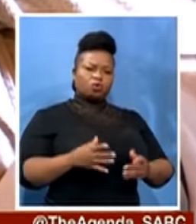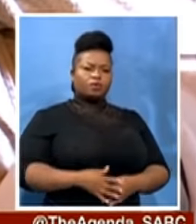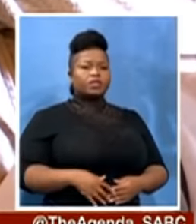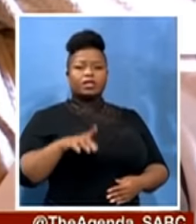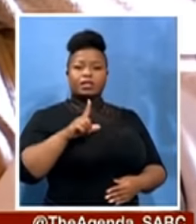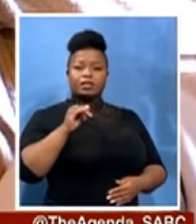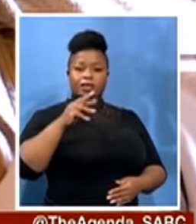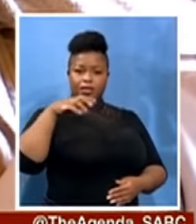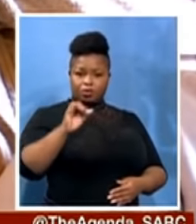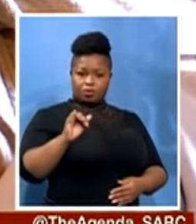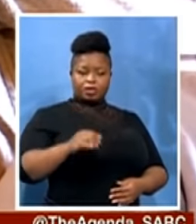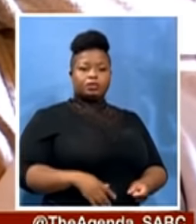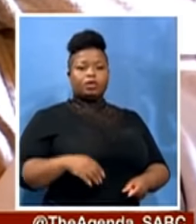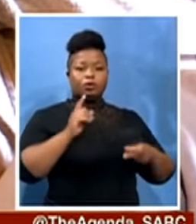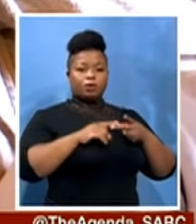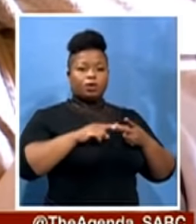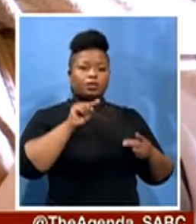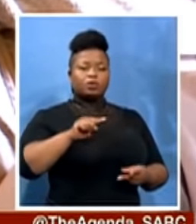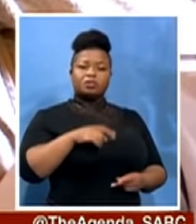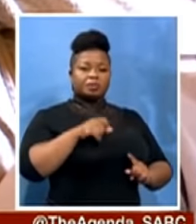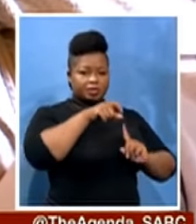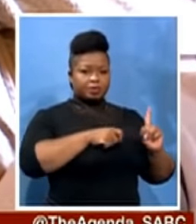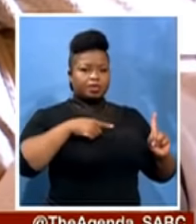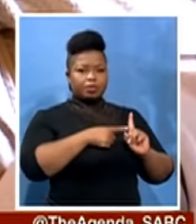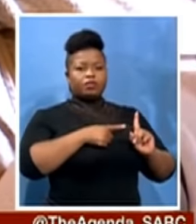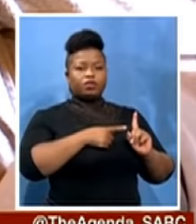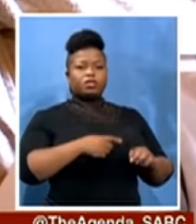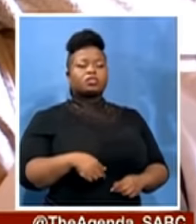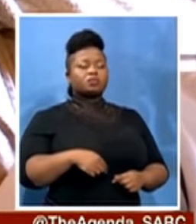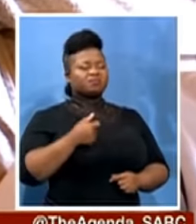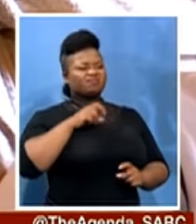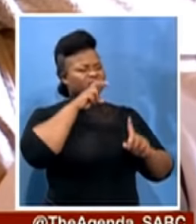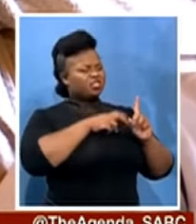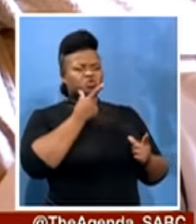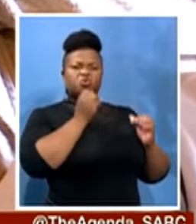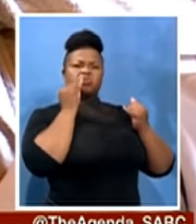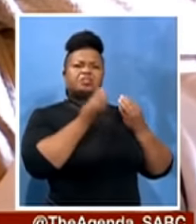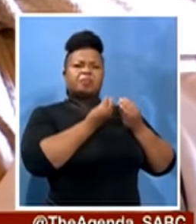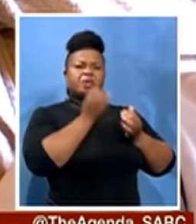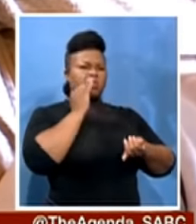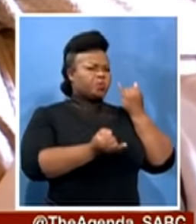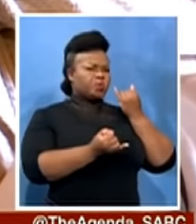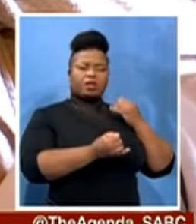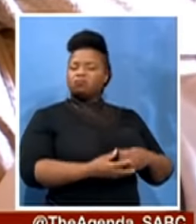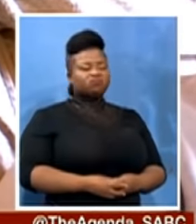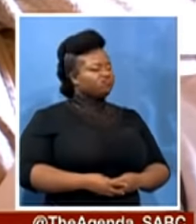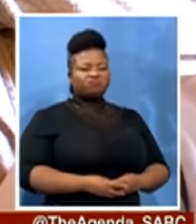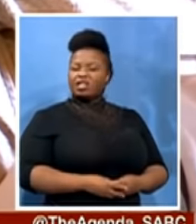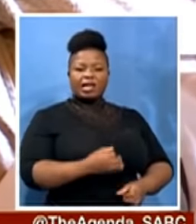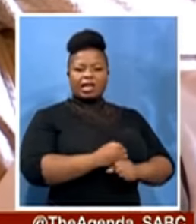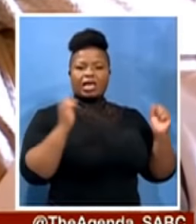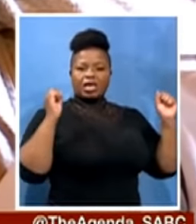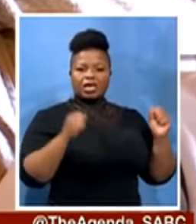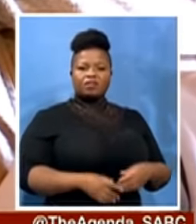umuntu esimazi enodlame. Even ngisho ngabe kuthiwa bekwenzakalani, Ulindani ube umuntu obe nezwe